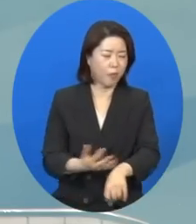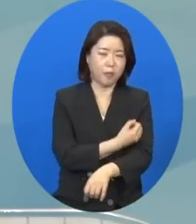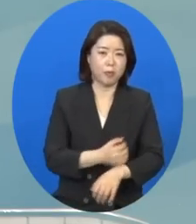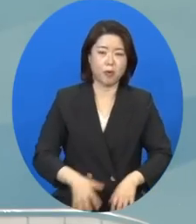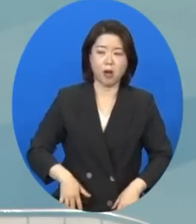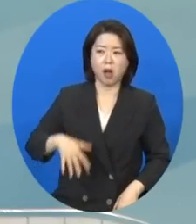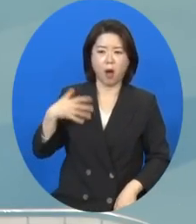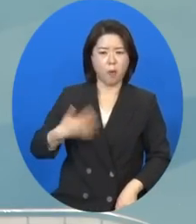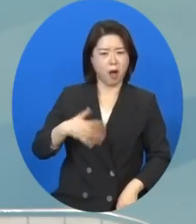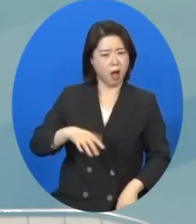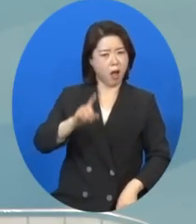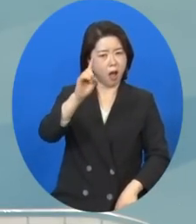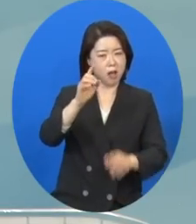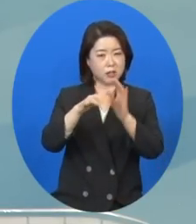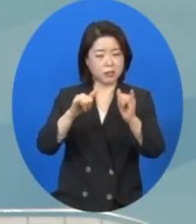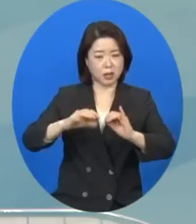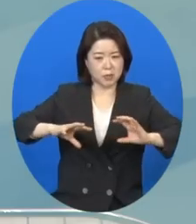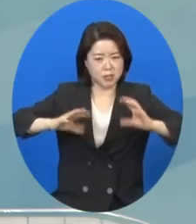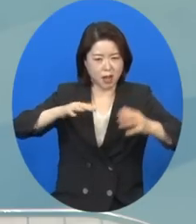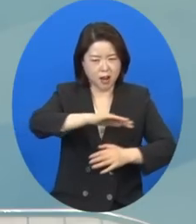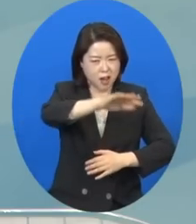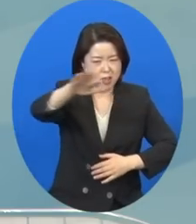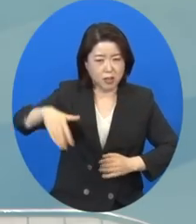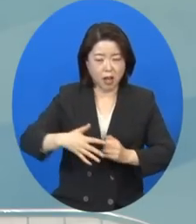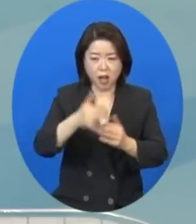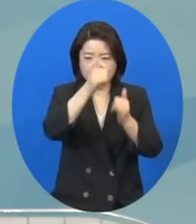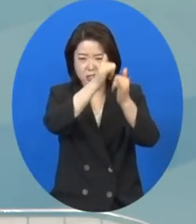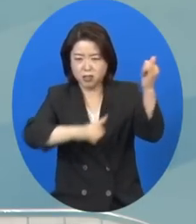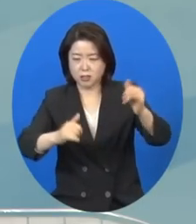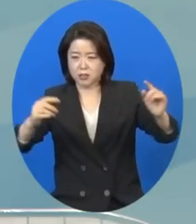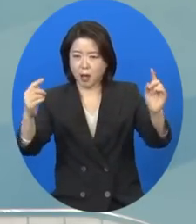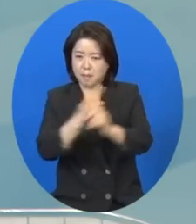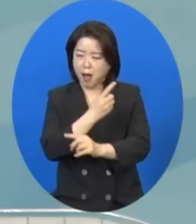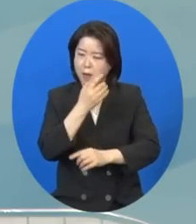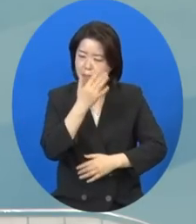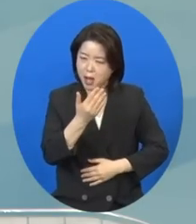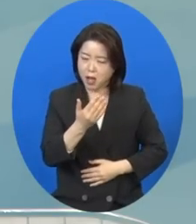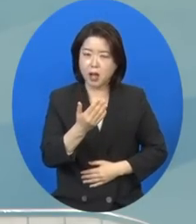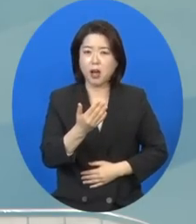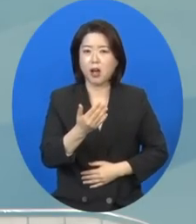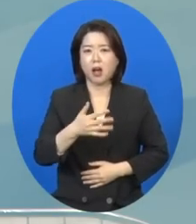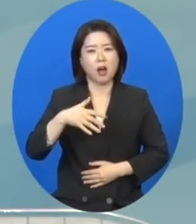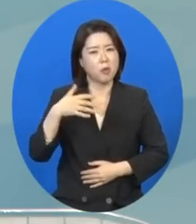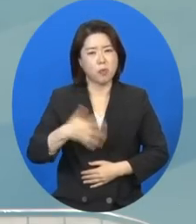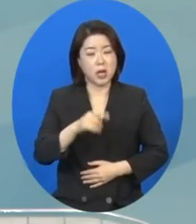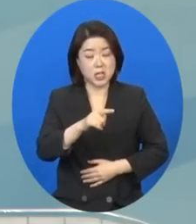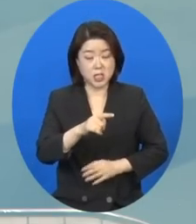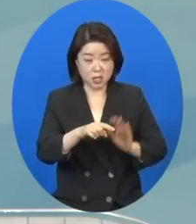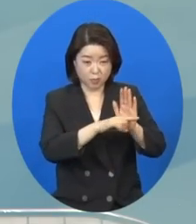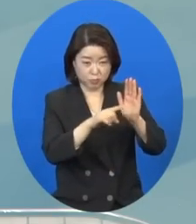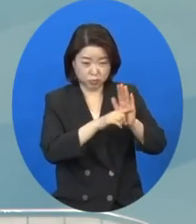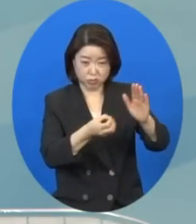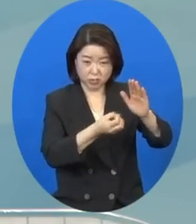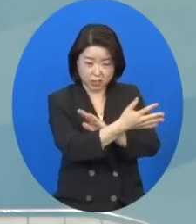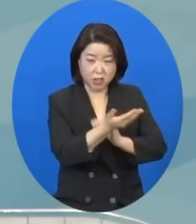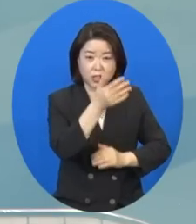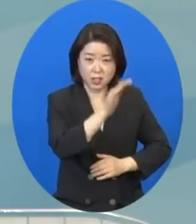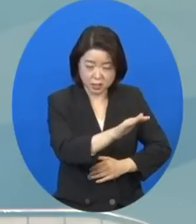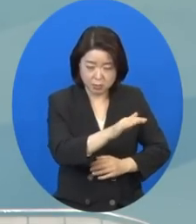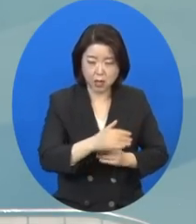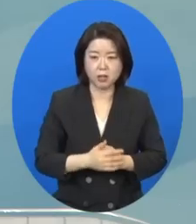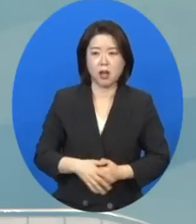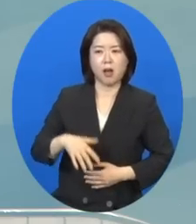한 명이 나라 전체를 역사를 바꿀 수 있다니 비록 이것이 부정적인 영향력이긴 했지만